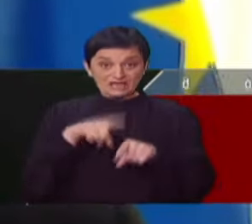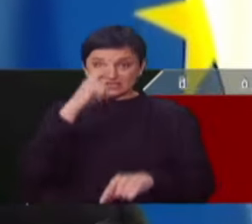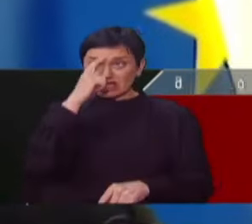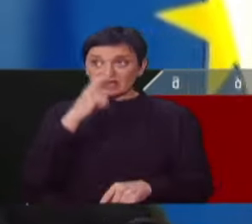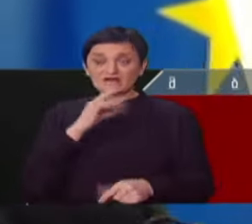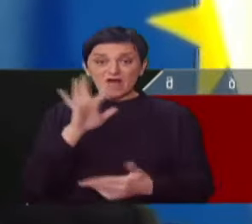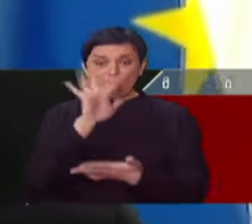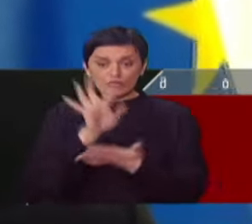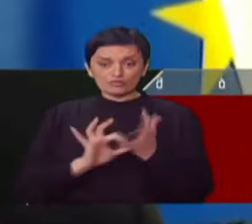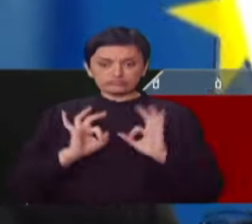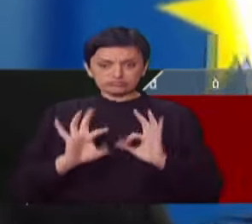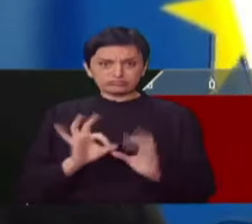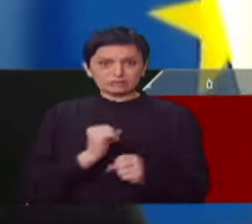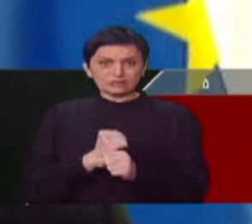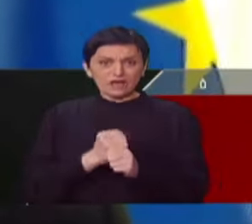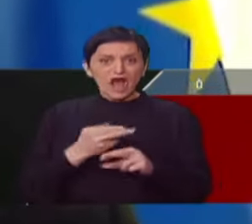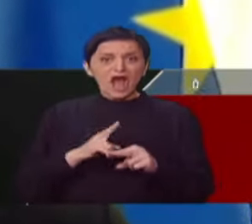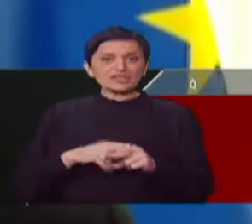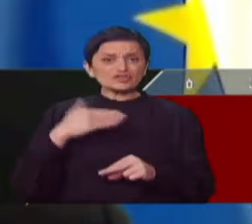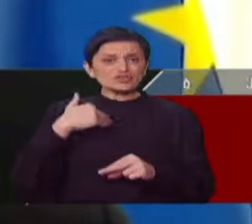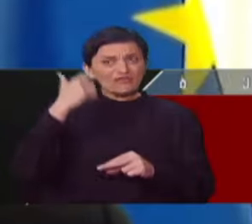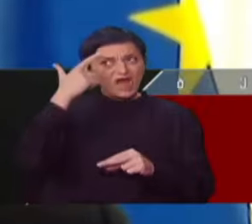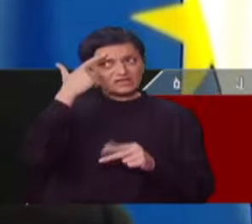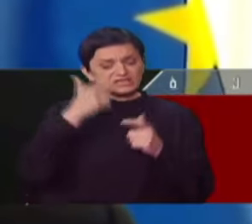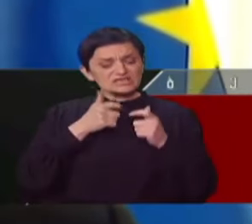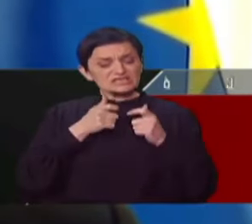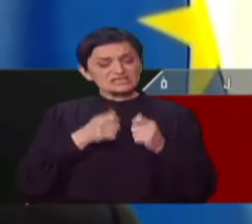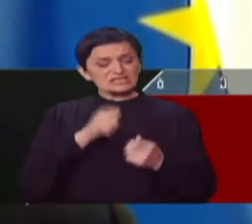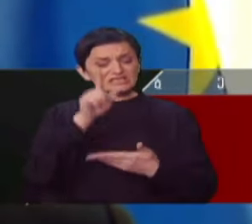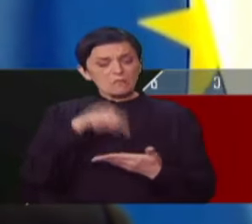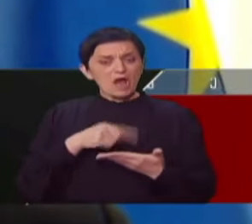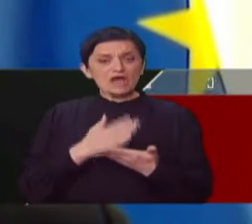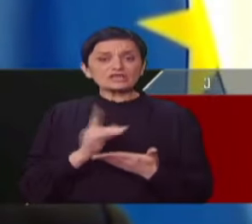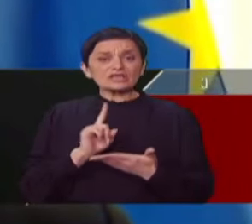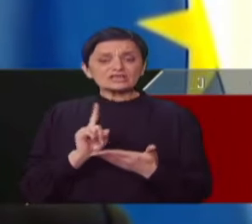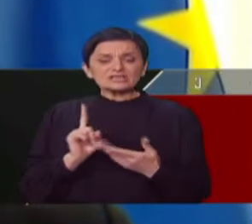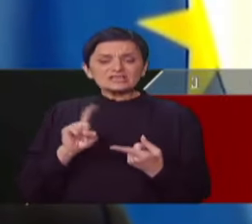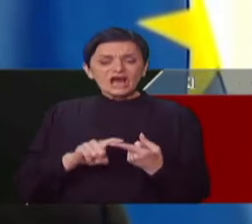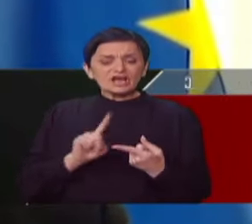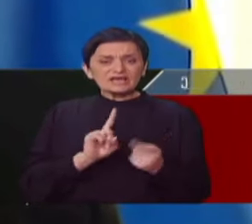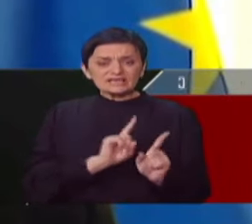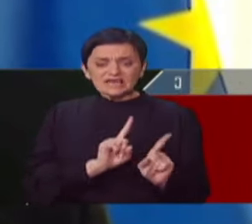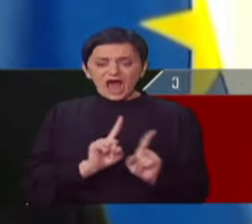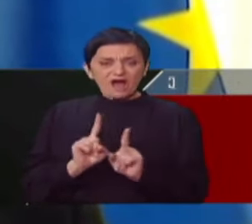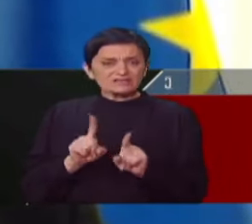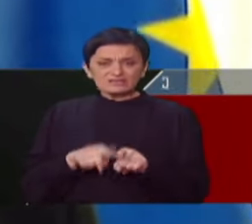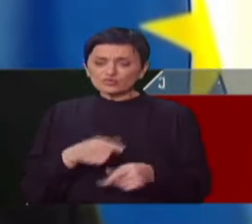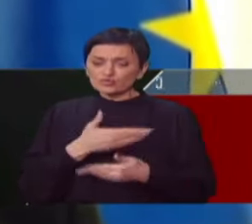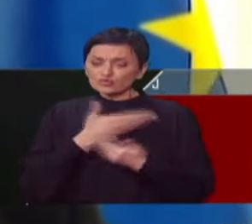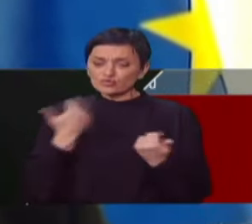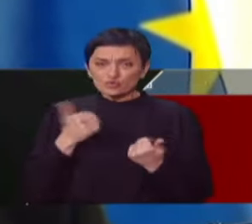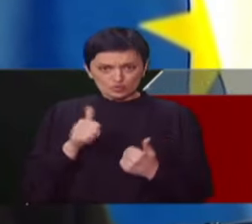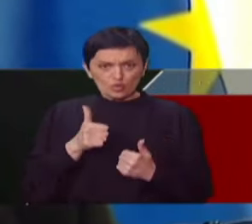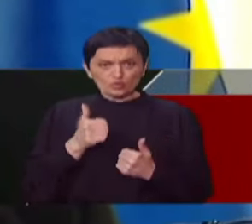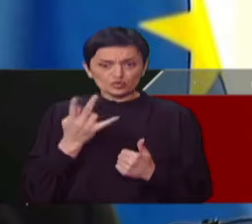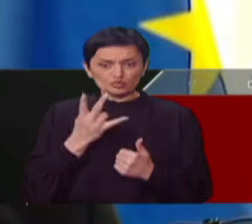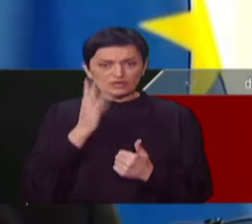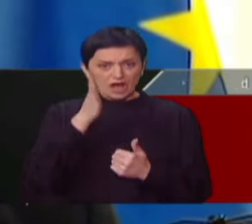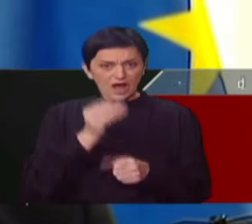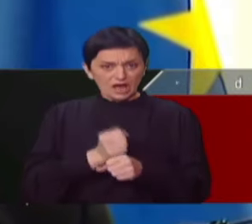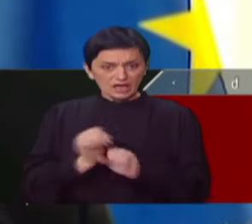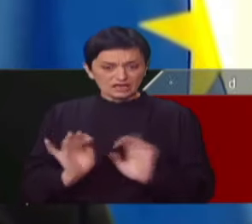გაუგებარი განცხადებები, ეს ამყარებს ჩვენს რწმენას იმასთან დაკავშირებით, რომ რაღაცები არ ხდება ისე, როგორც უნდა